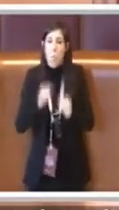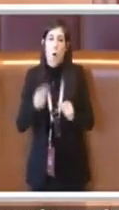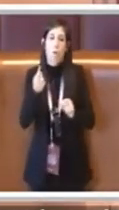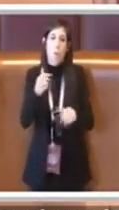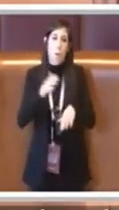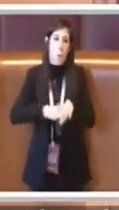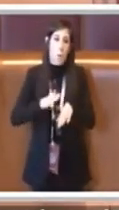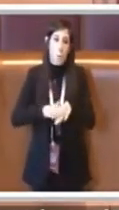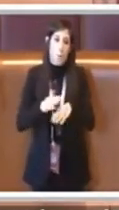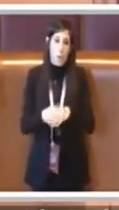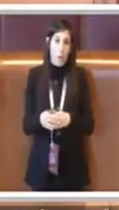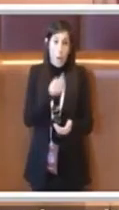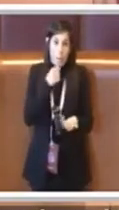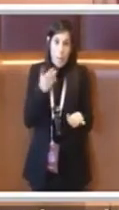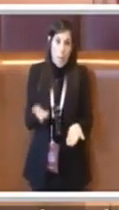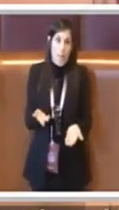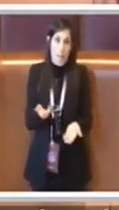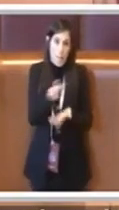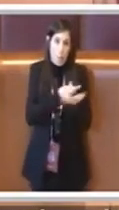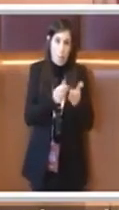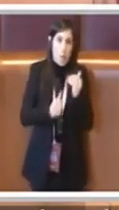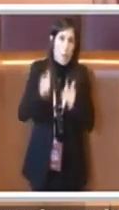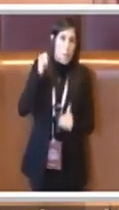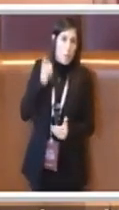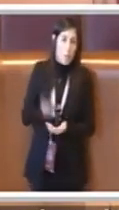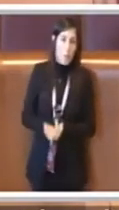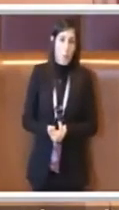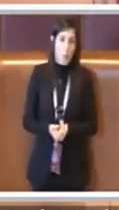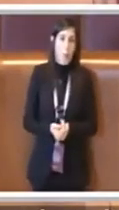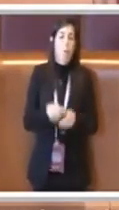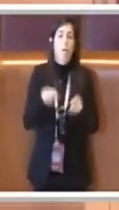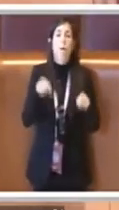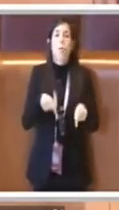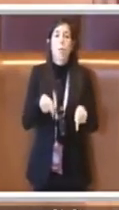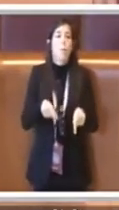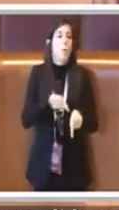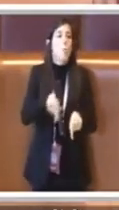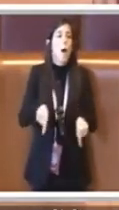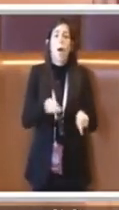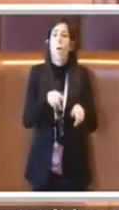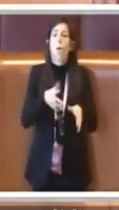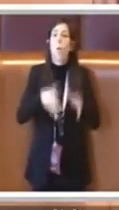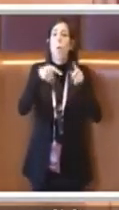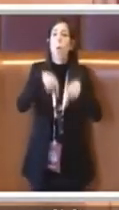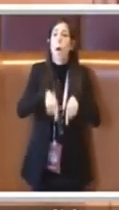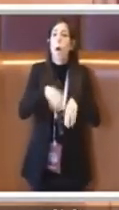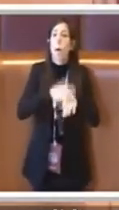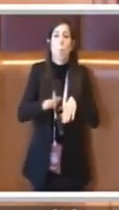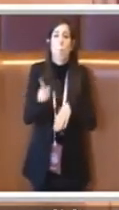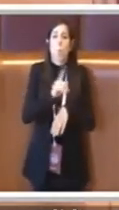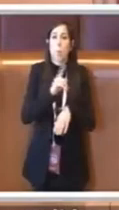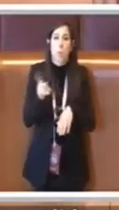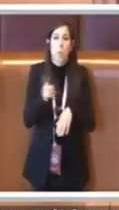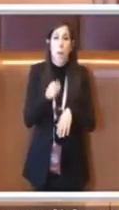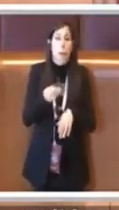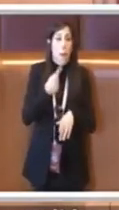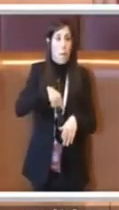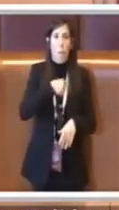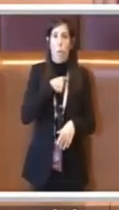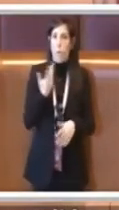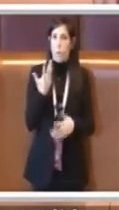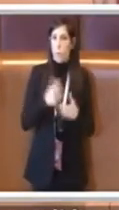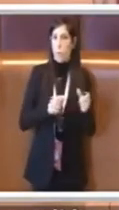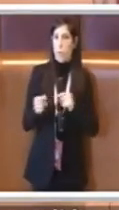anche intuitivo e logico, se vogliamo, non era più un'abitudine a Palazzo Senatorio in Campidoglio. Noi abbiamo riportato questa